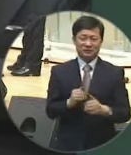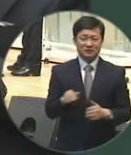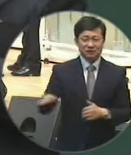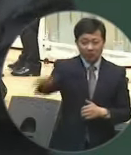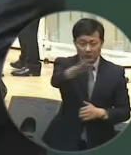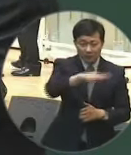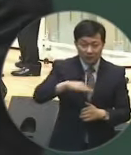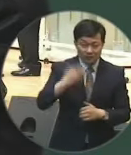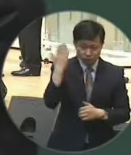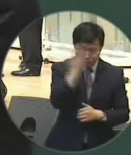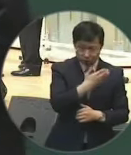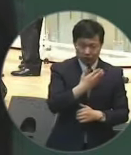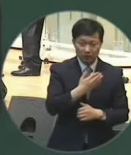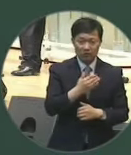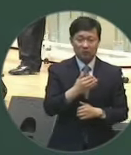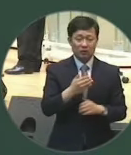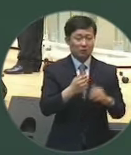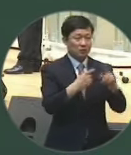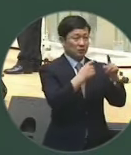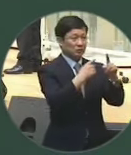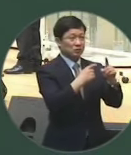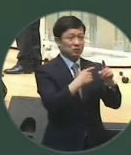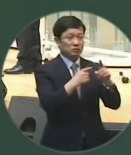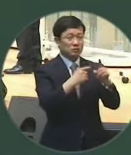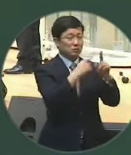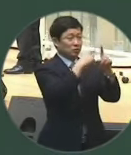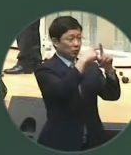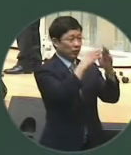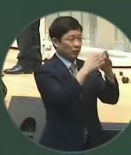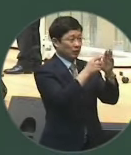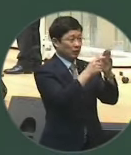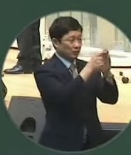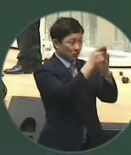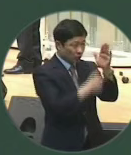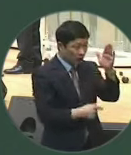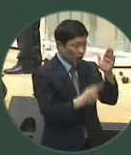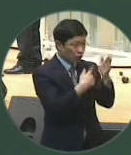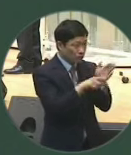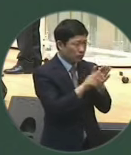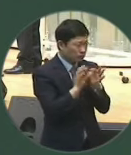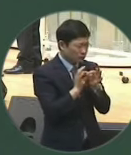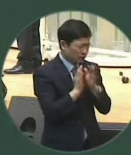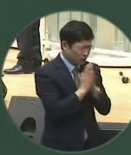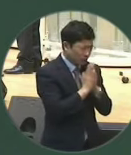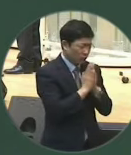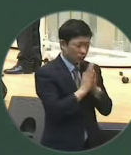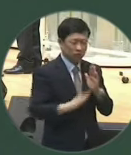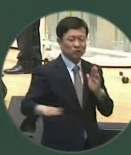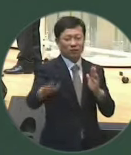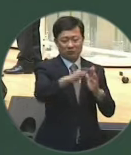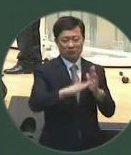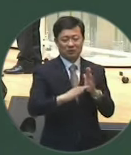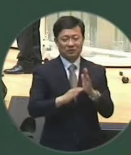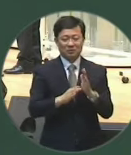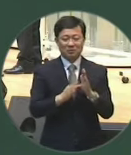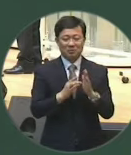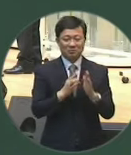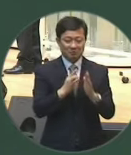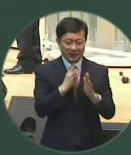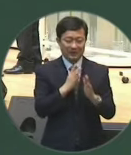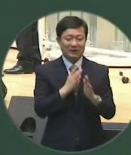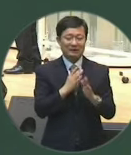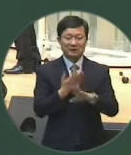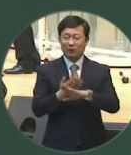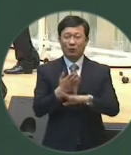여러분처럼 교단을 위해 기도를 안 한 거예요. Why? Because these people did not pray for their denomination like you are not